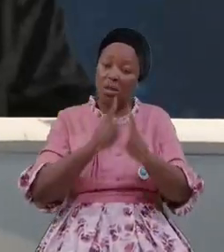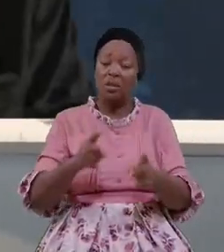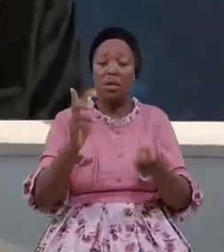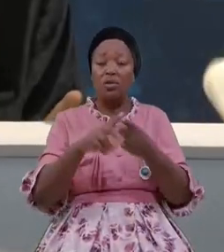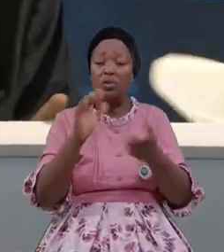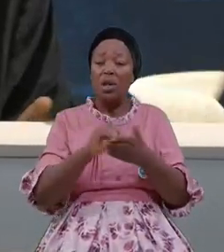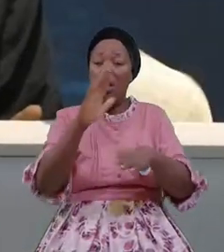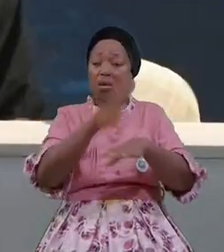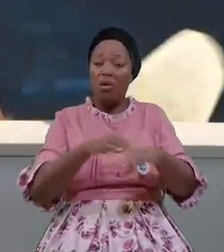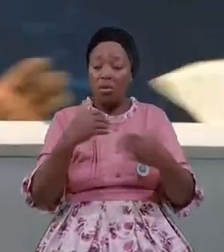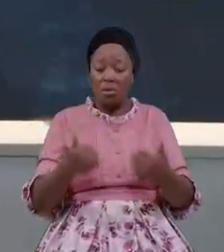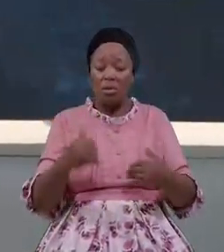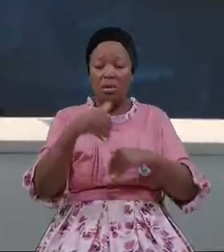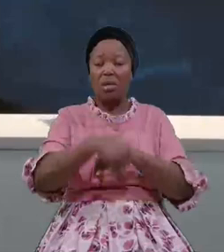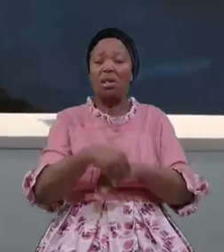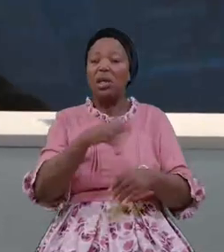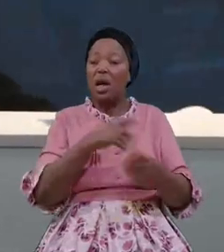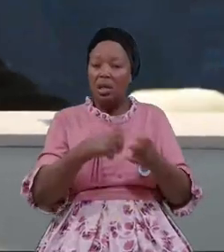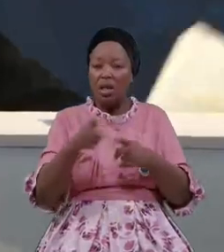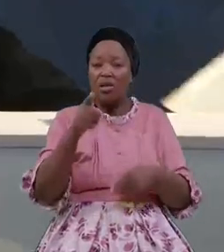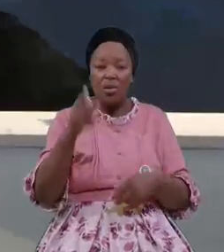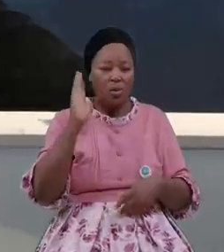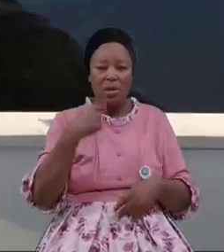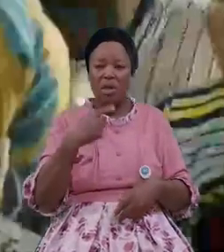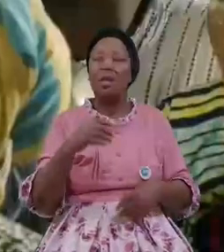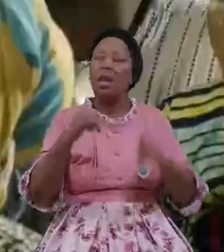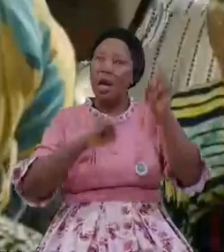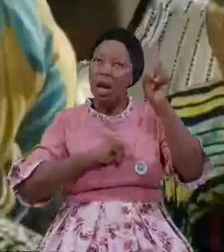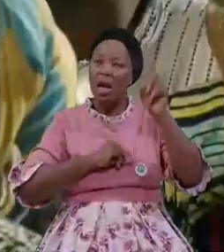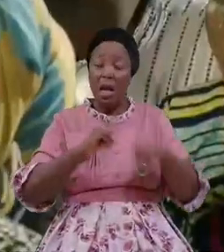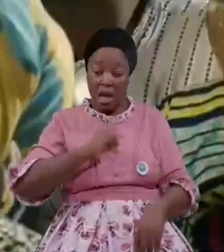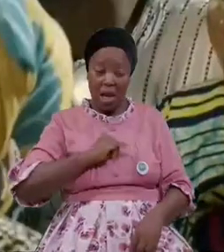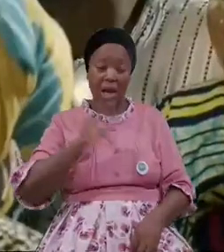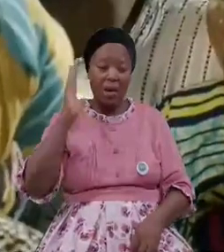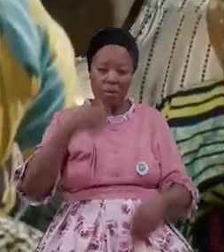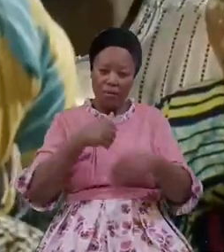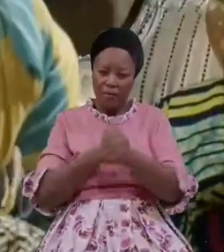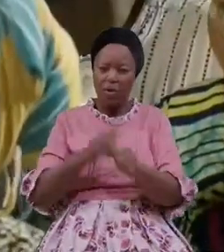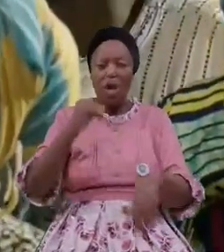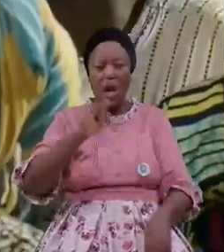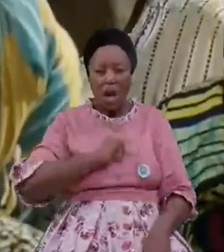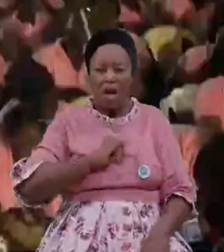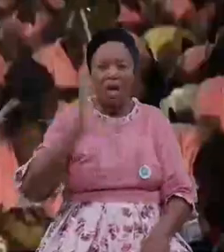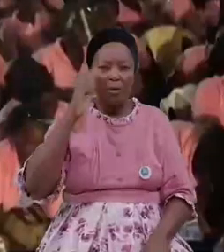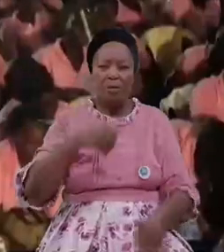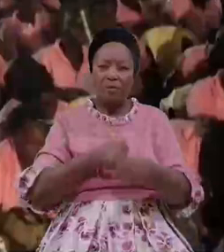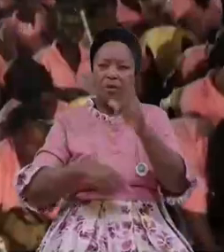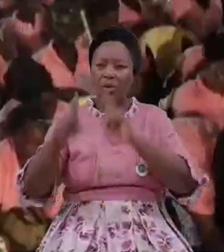l'appel et tu dis je vais suivre seigneur je vais